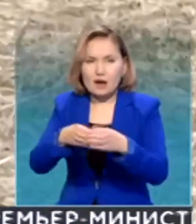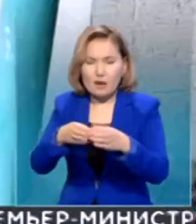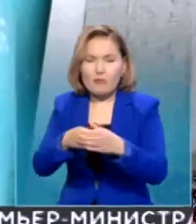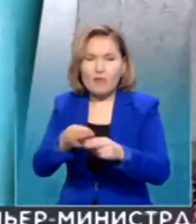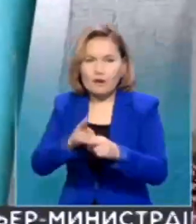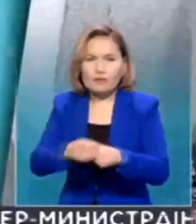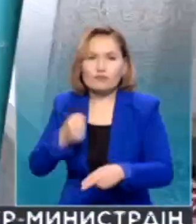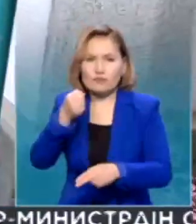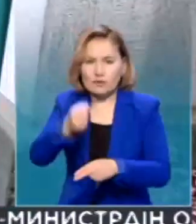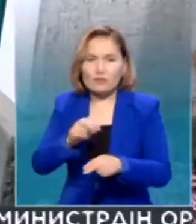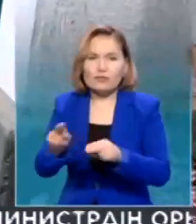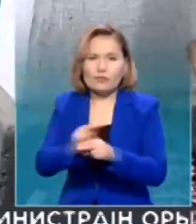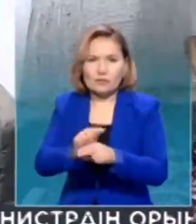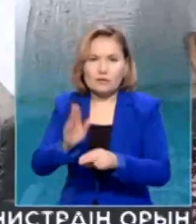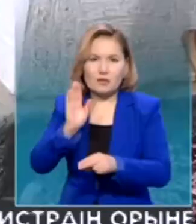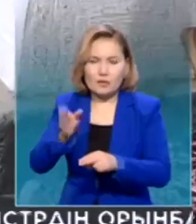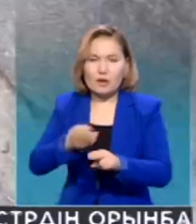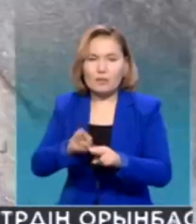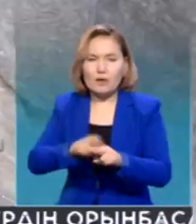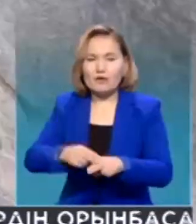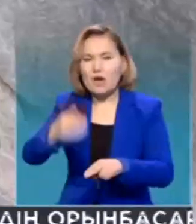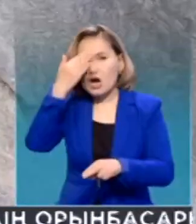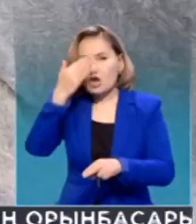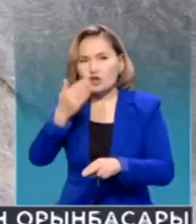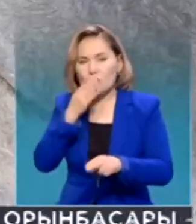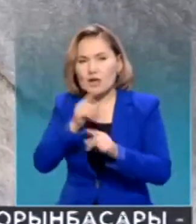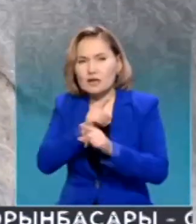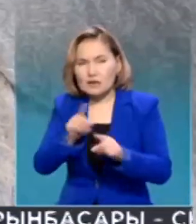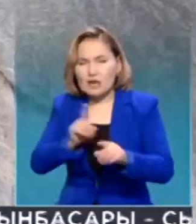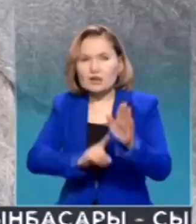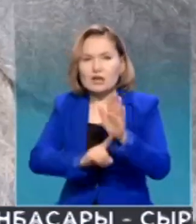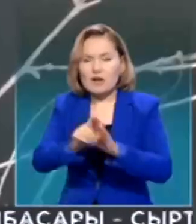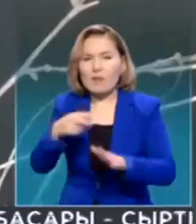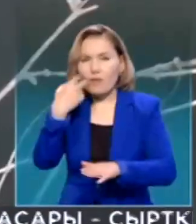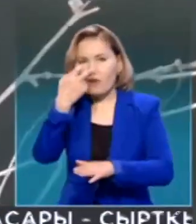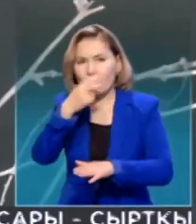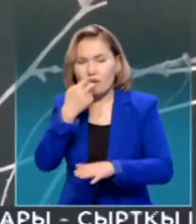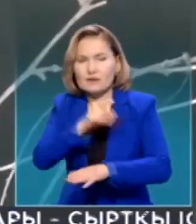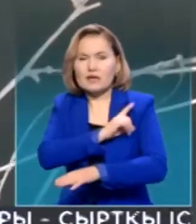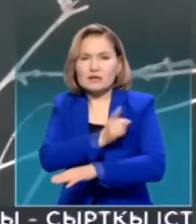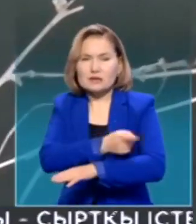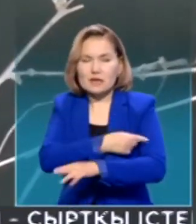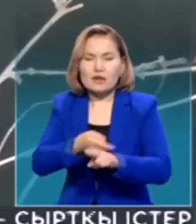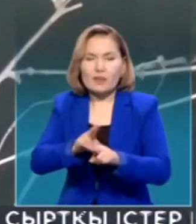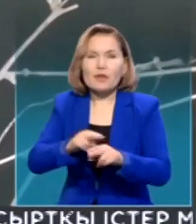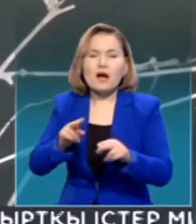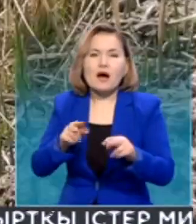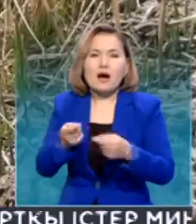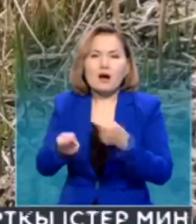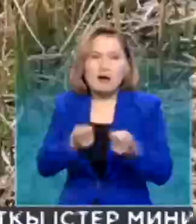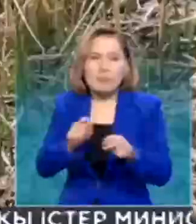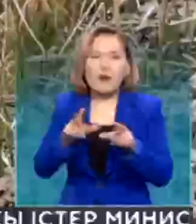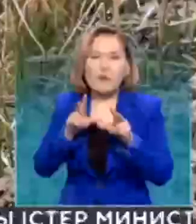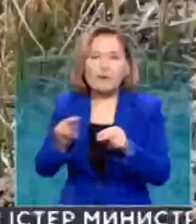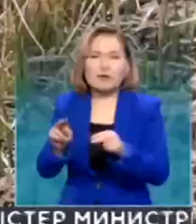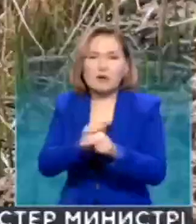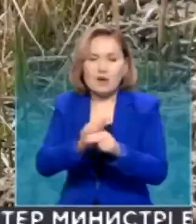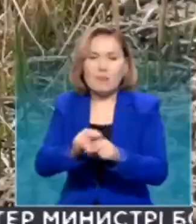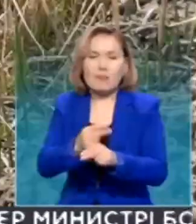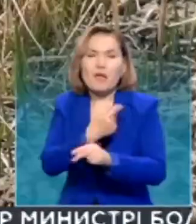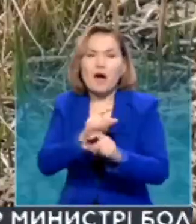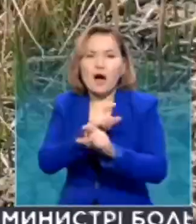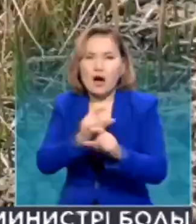жасап жатырмыз. Жауаптылар жаз шықпай су тазалау станциясы жөнделеді деп сендірді. Ал бүлінген дүние бүтінделгенше аурухананың